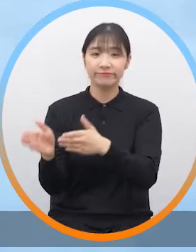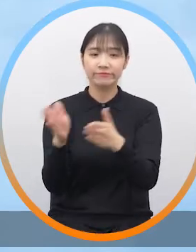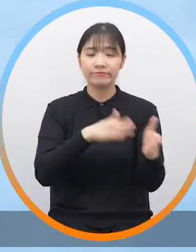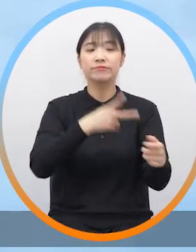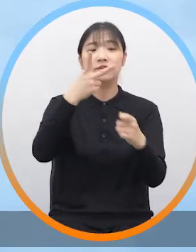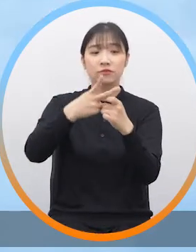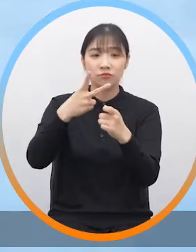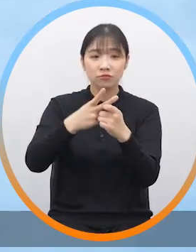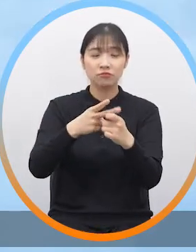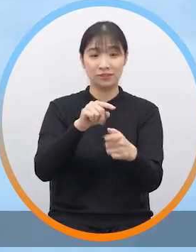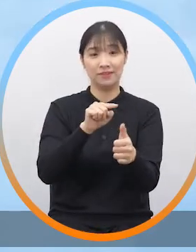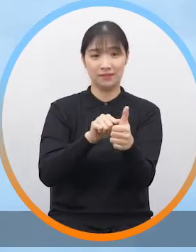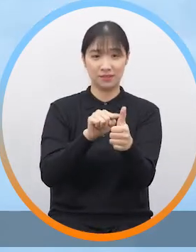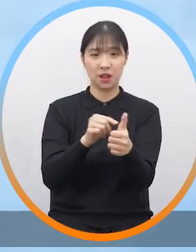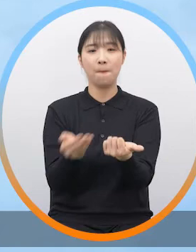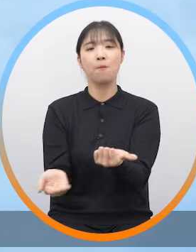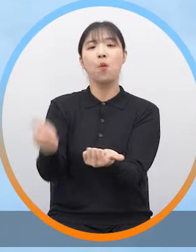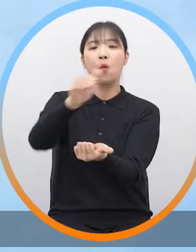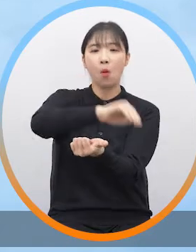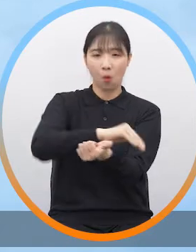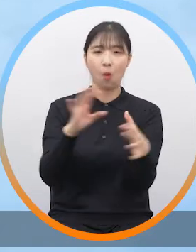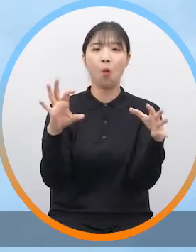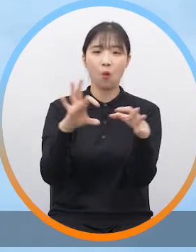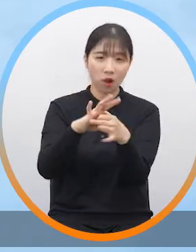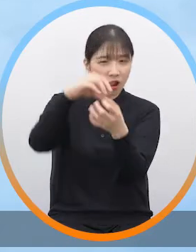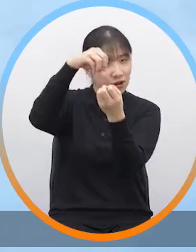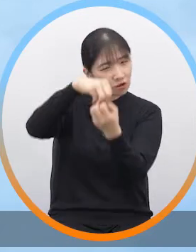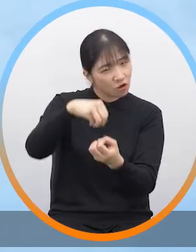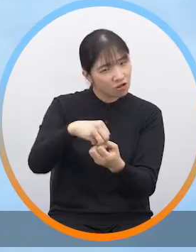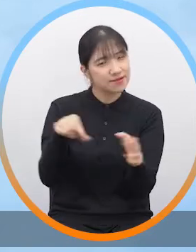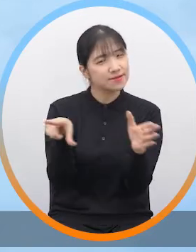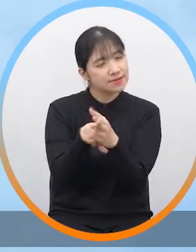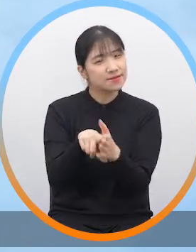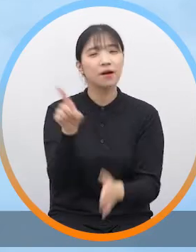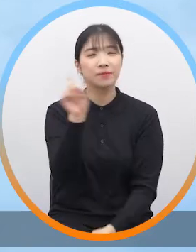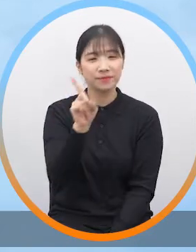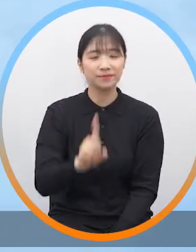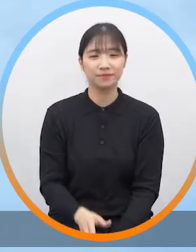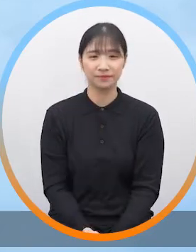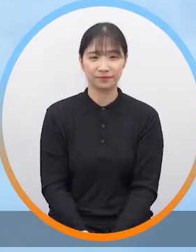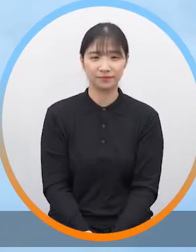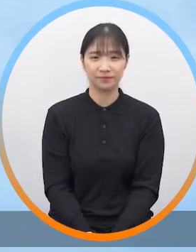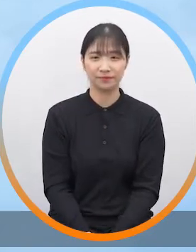둘째, 왕인묘와 관련된 전승과 그 신앙입니다.